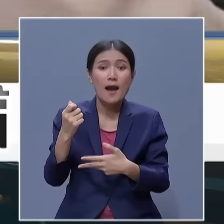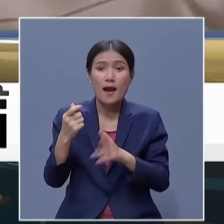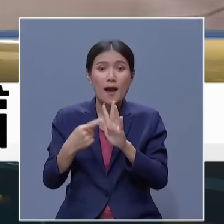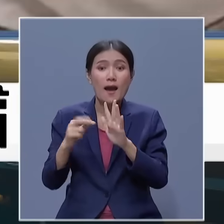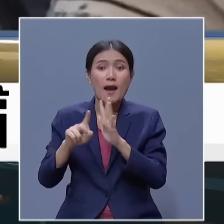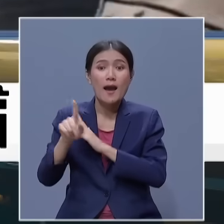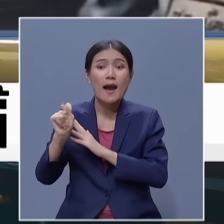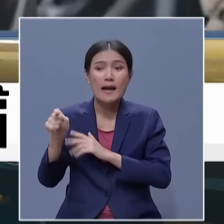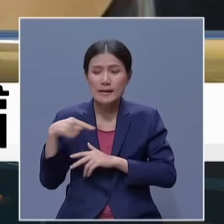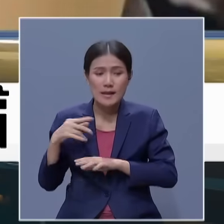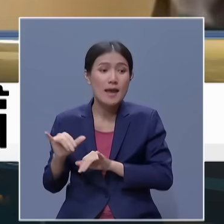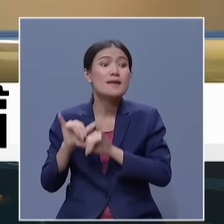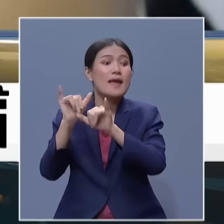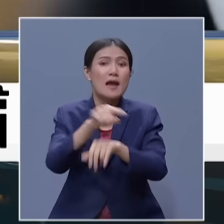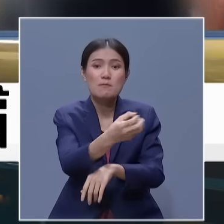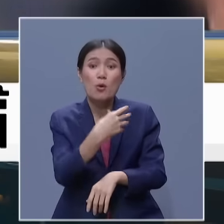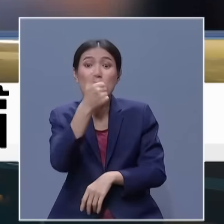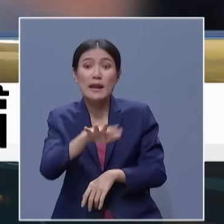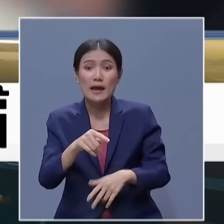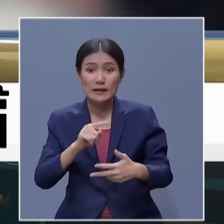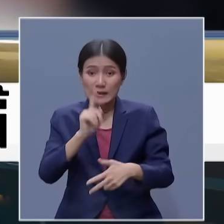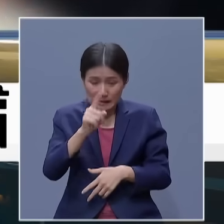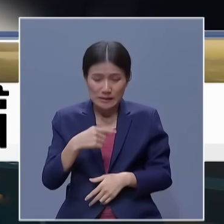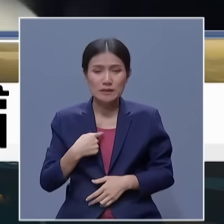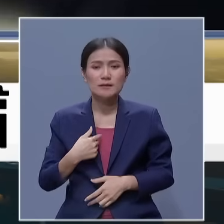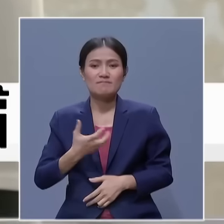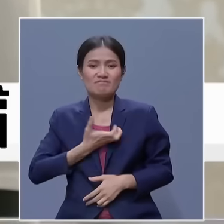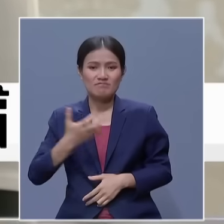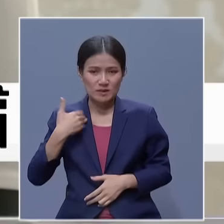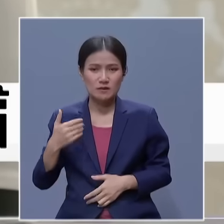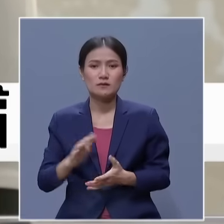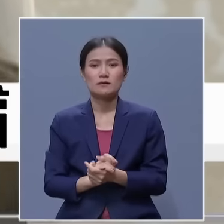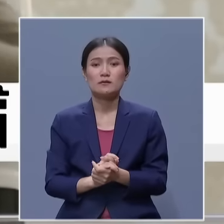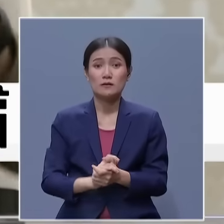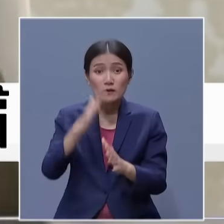อกว่าสารวัตรสิวท่านเพิ่งไปที่บ้านหลังนี้เป็นครั้งแรกนะโดย